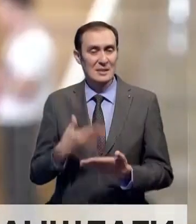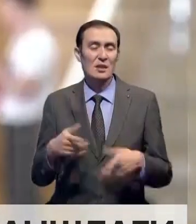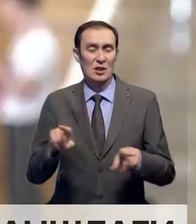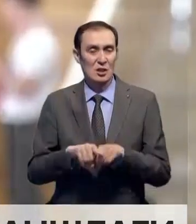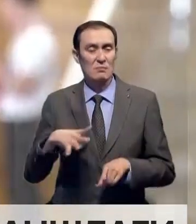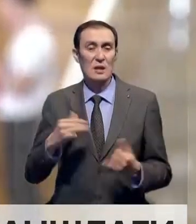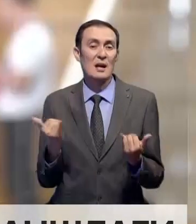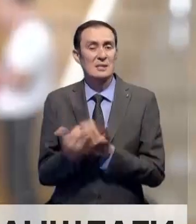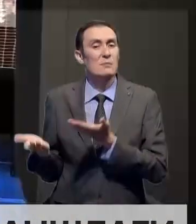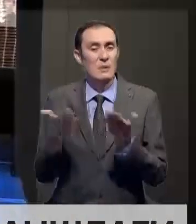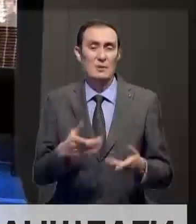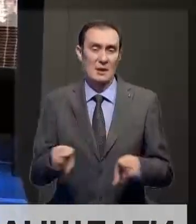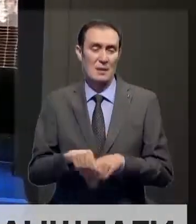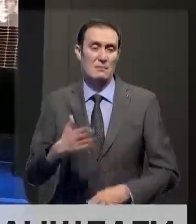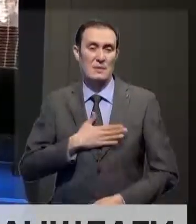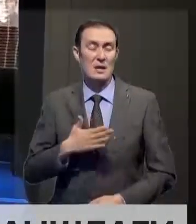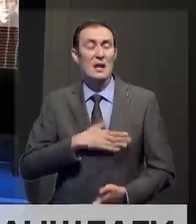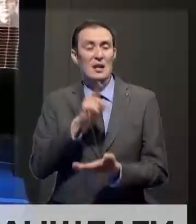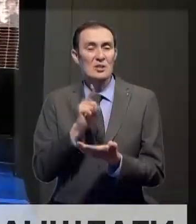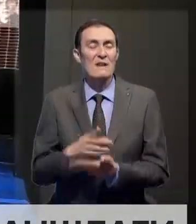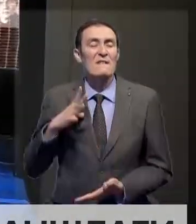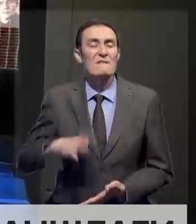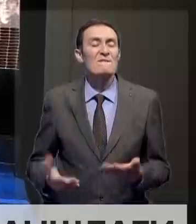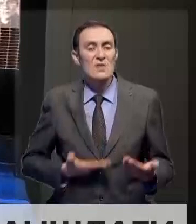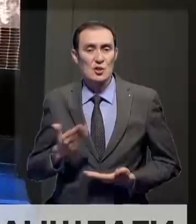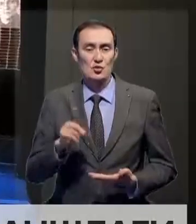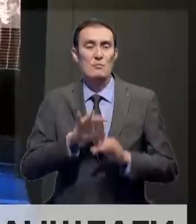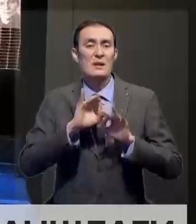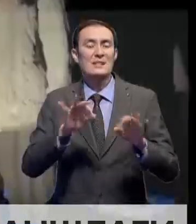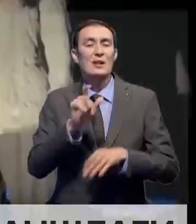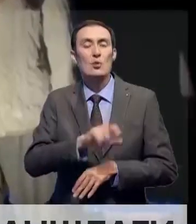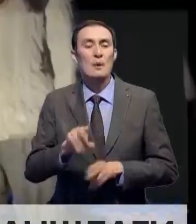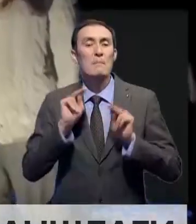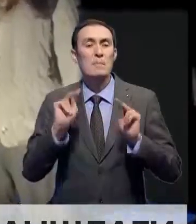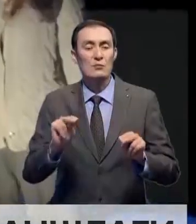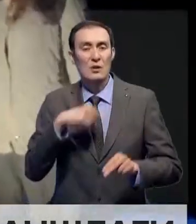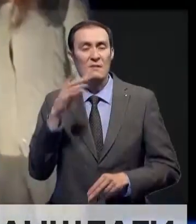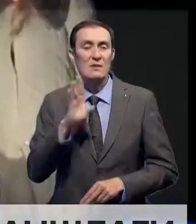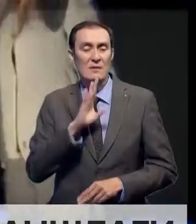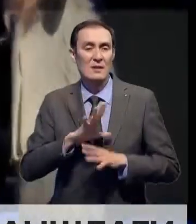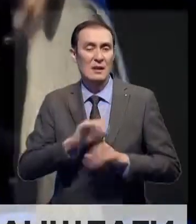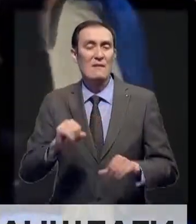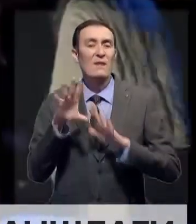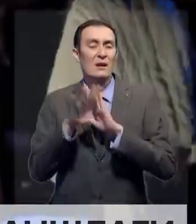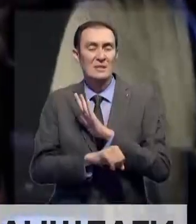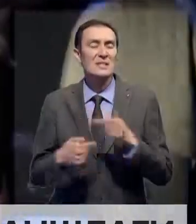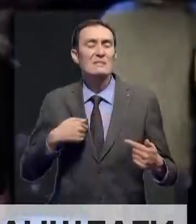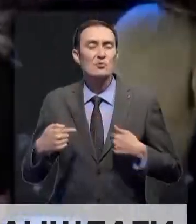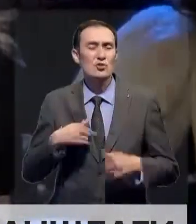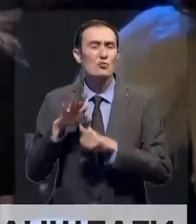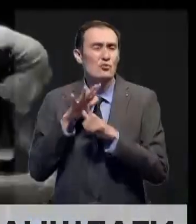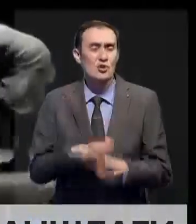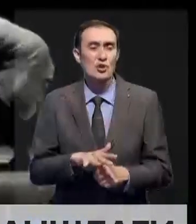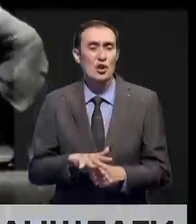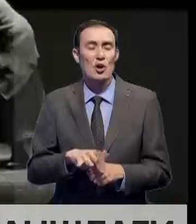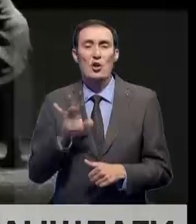такие же гостеприимные, как мы. «Я должна выжить, чтобы рассказать людям правду», – так говорит героиня драмы в конце. Измученные, униженные,